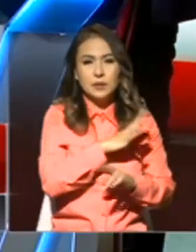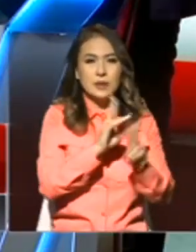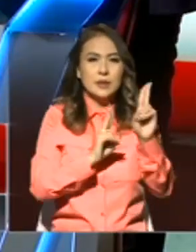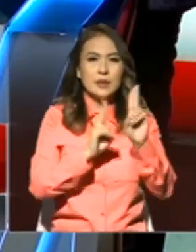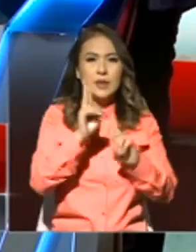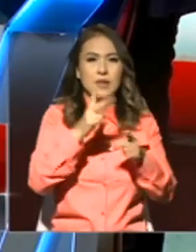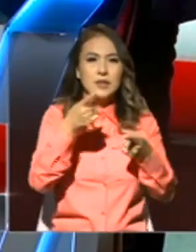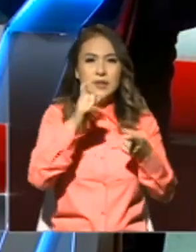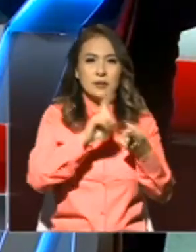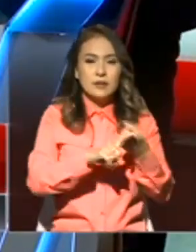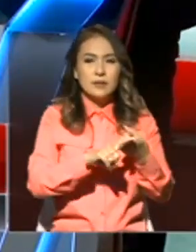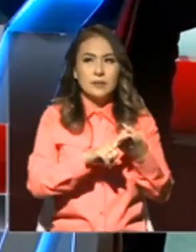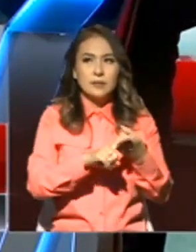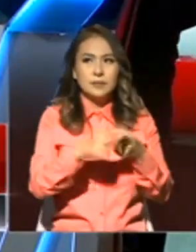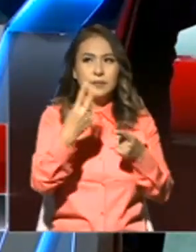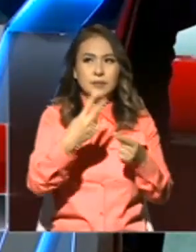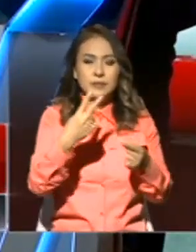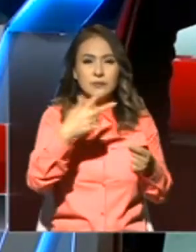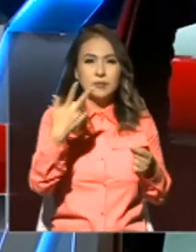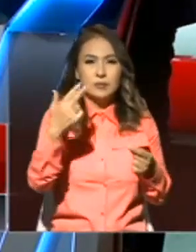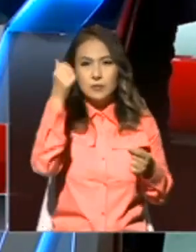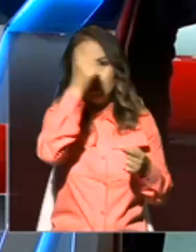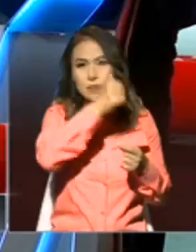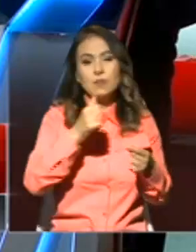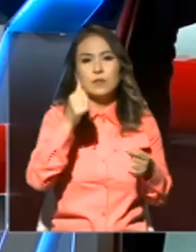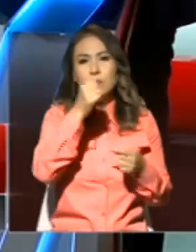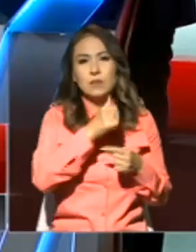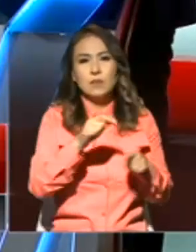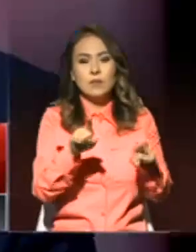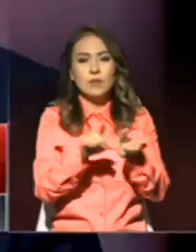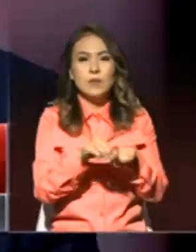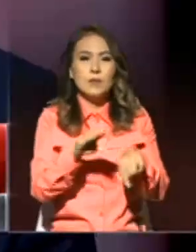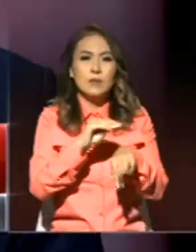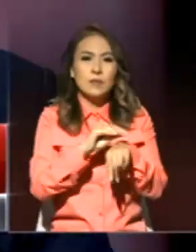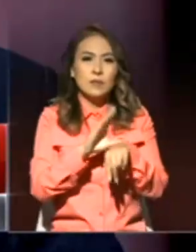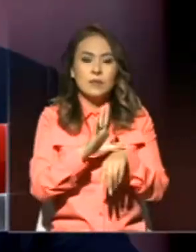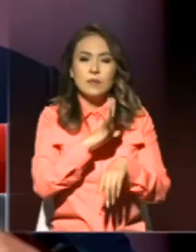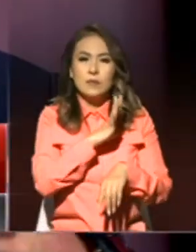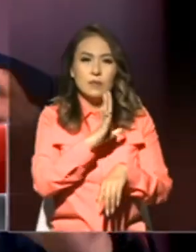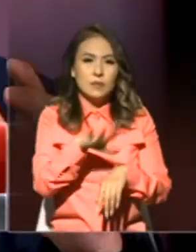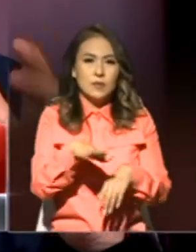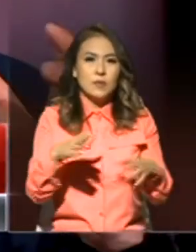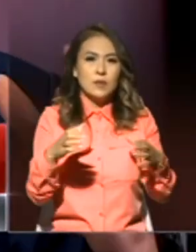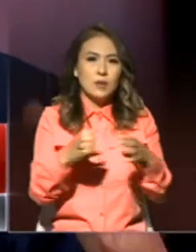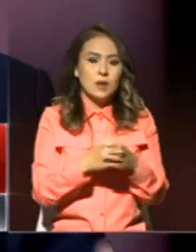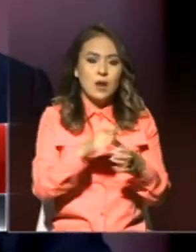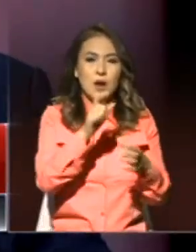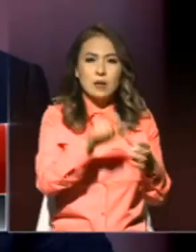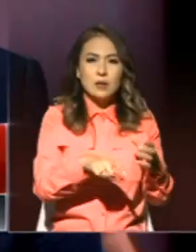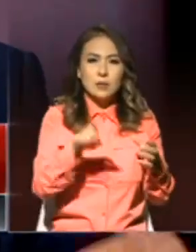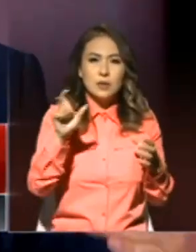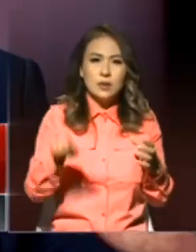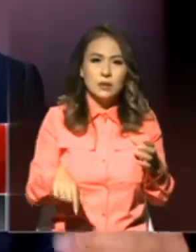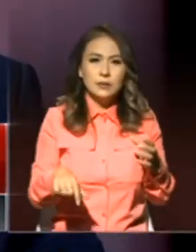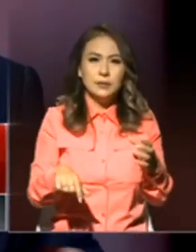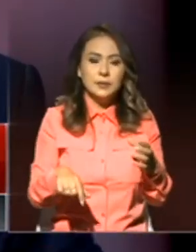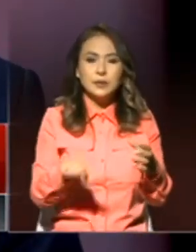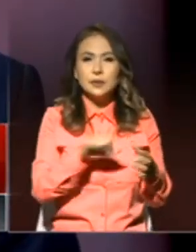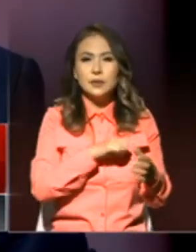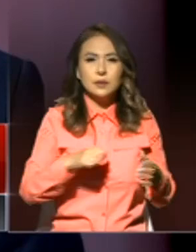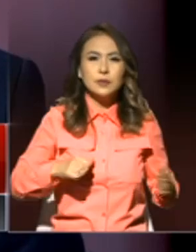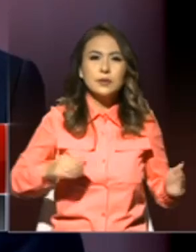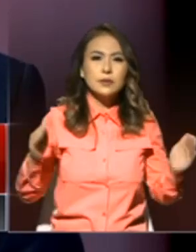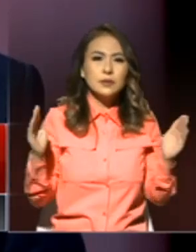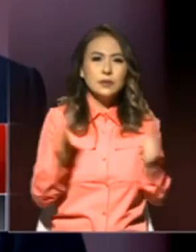стратегияға сәйкес 23 жылдан бастап яғни жинамаған адамдарға осы ең